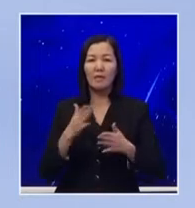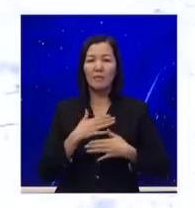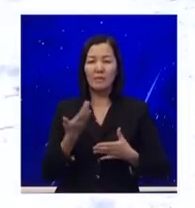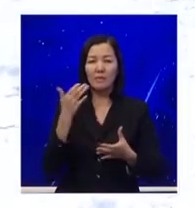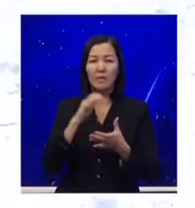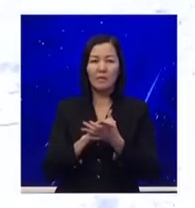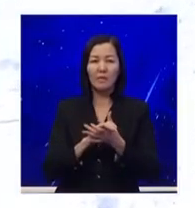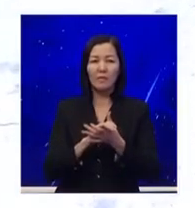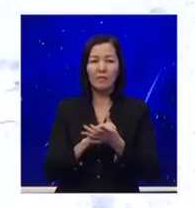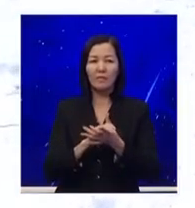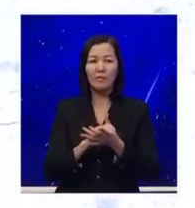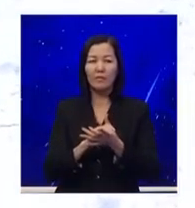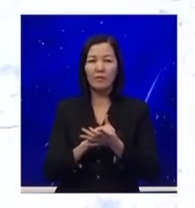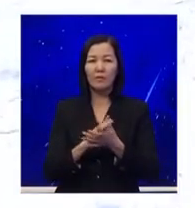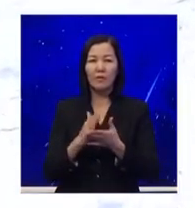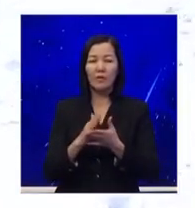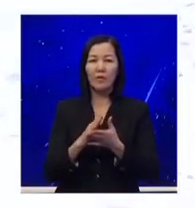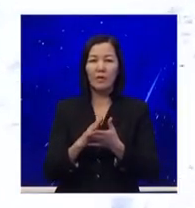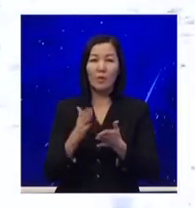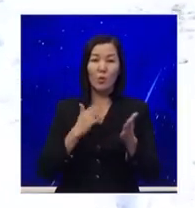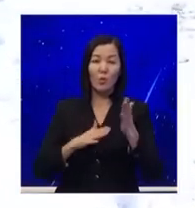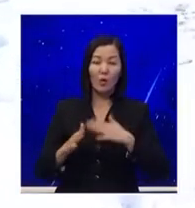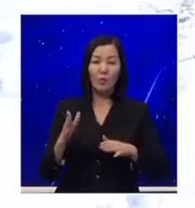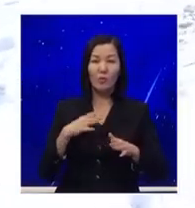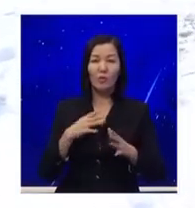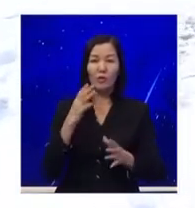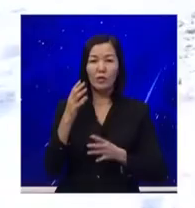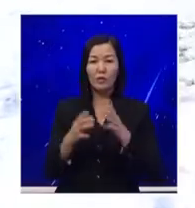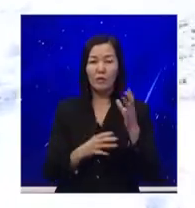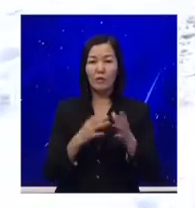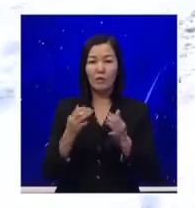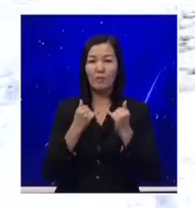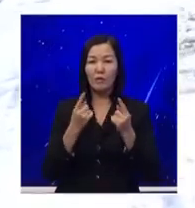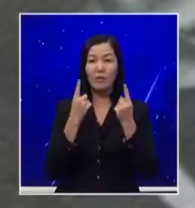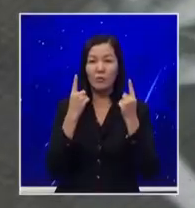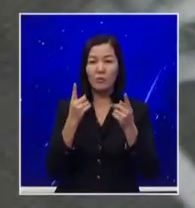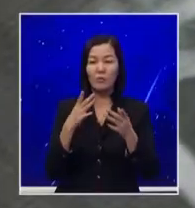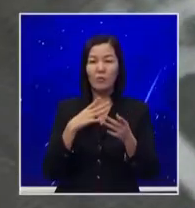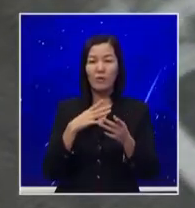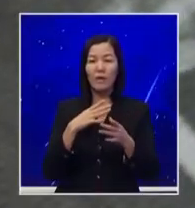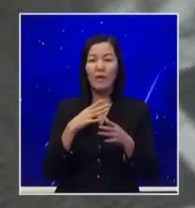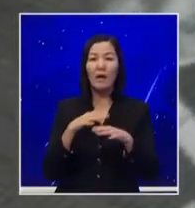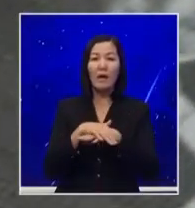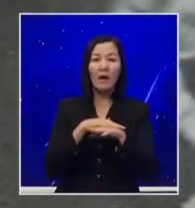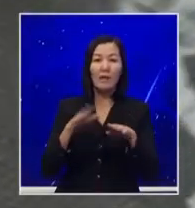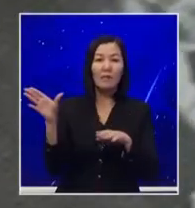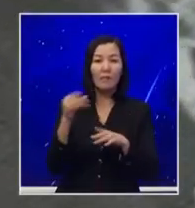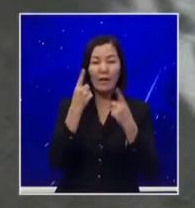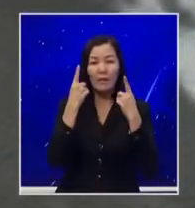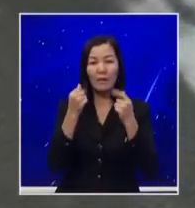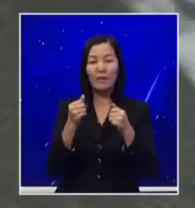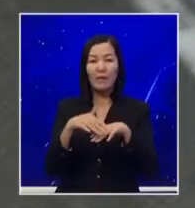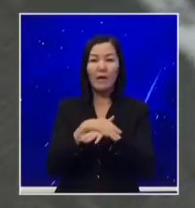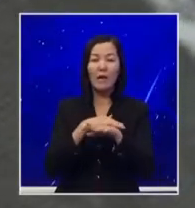бастығымыз барды деп қуанып отырдық. Жер бетінде оғысының бетелі өте зор болды. Халықтан сұрасаң осылай. Халқы үшін